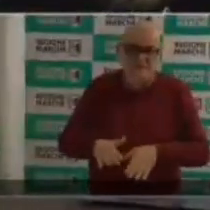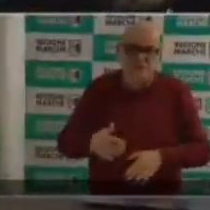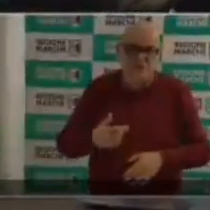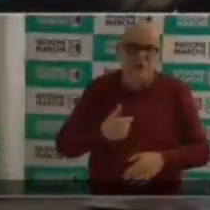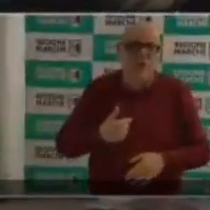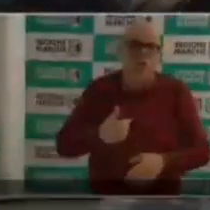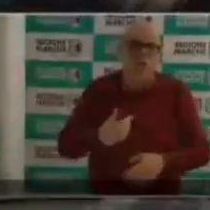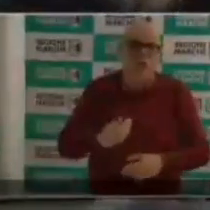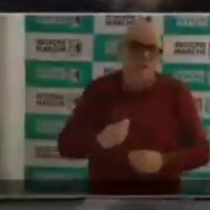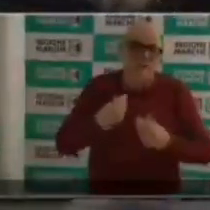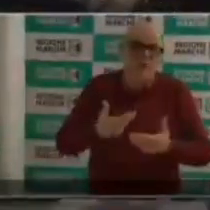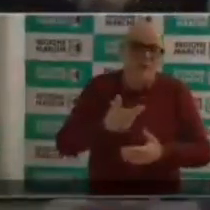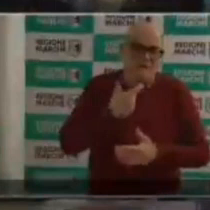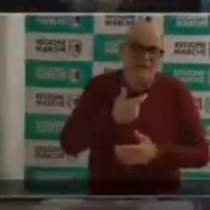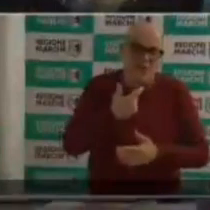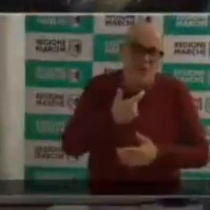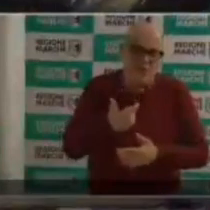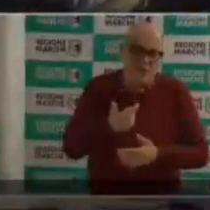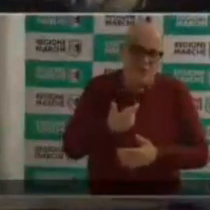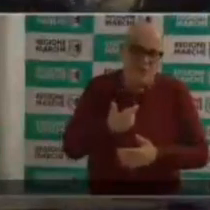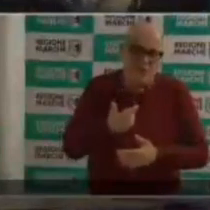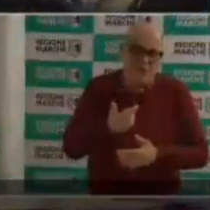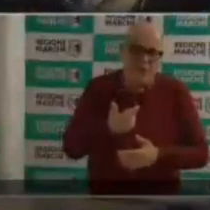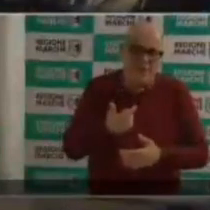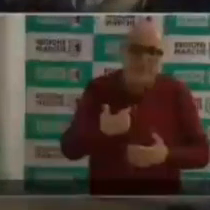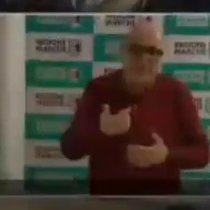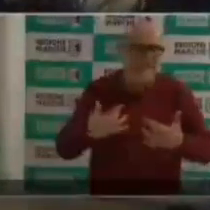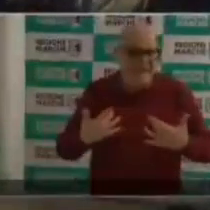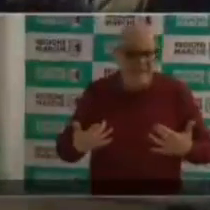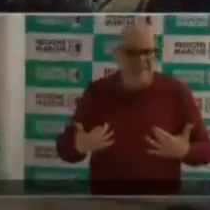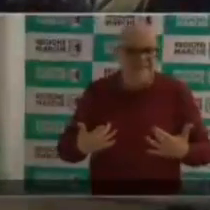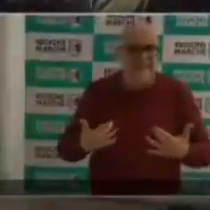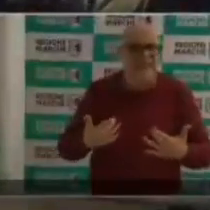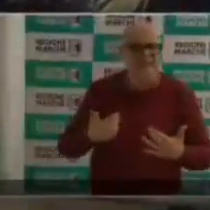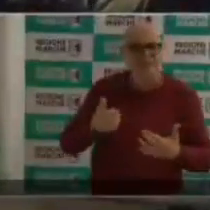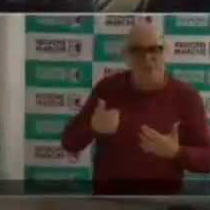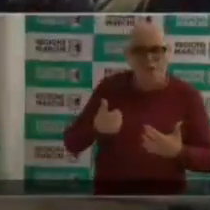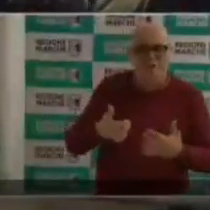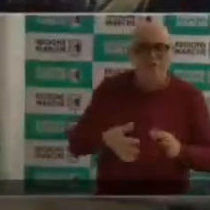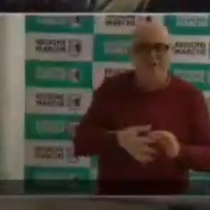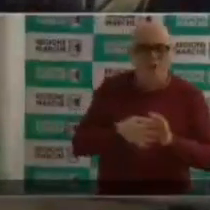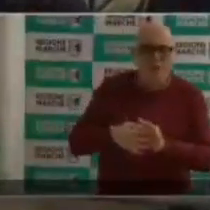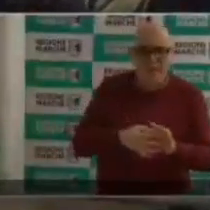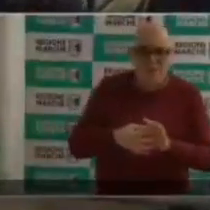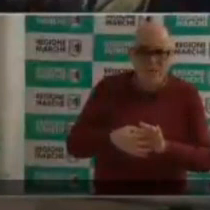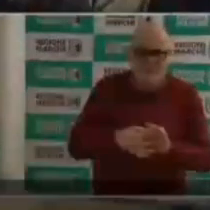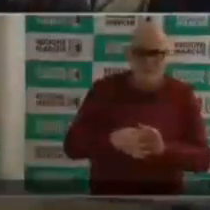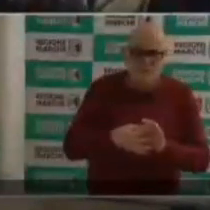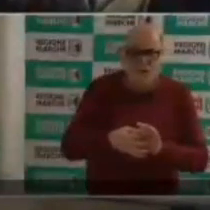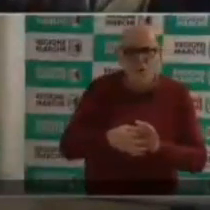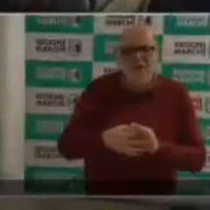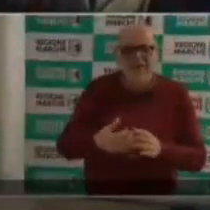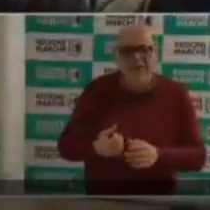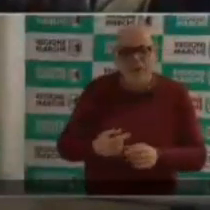forum ha supportato, anche grazie alla ottima collaborazione che da sempre devo dire, ma che si è rafforzata negli